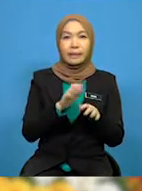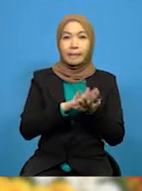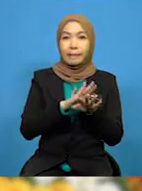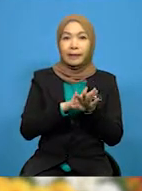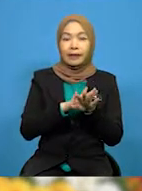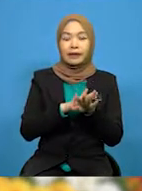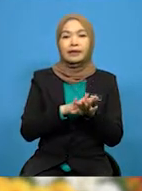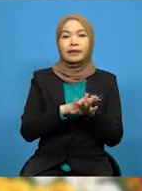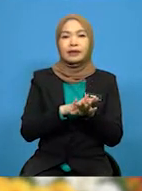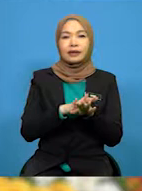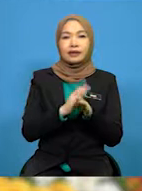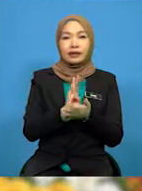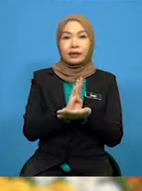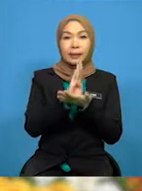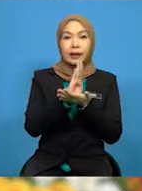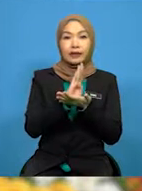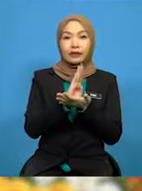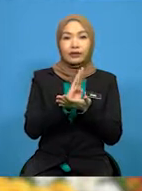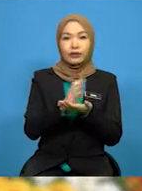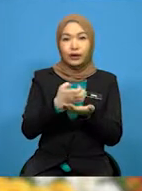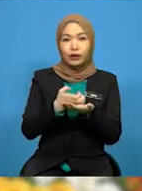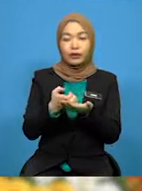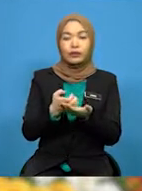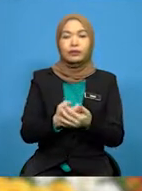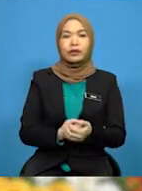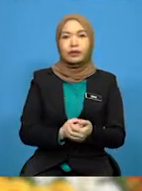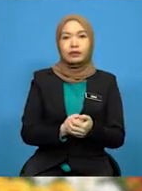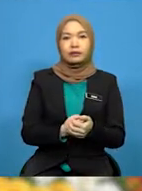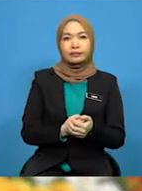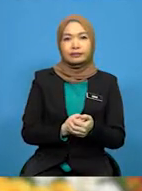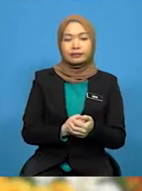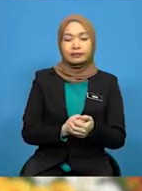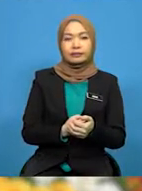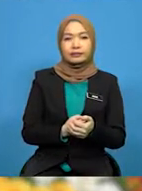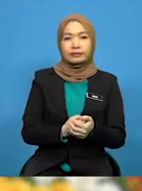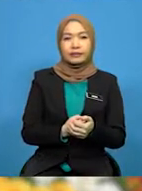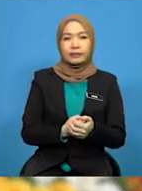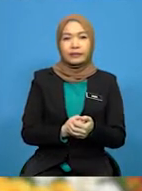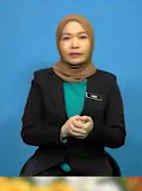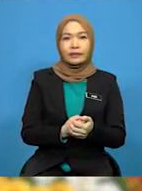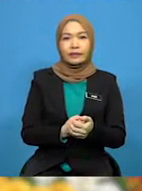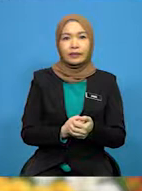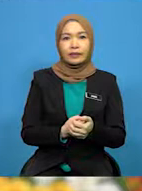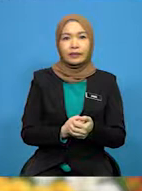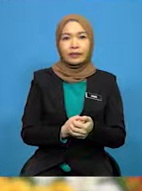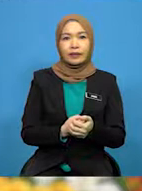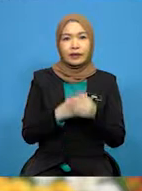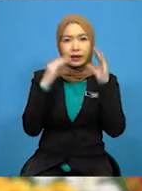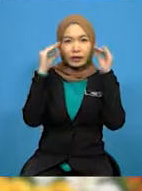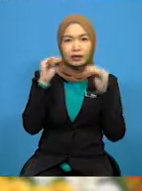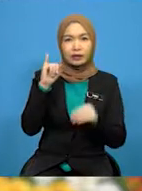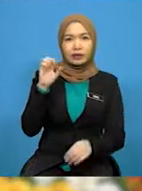ini dengan segera. Baiklah, Cikgu Isak, kita ada sedikit masa lagi. Boleh Cikgu Isak rumuskan tentang empat